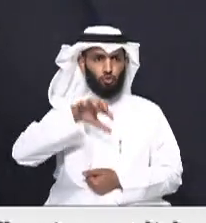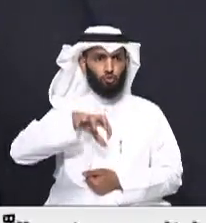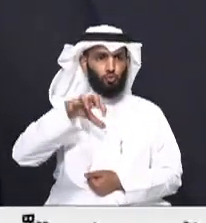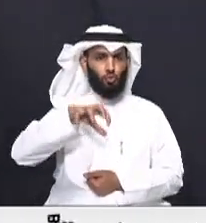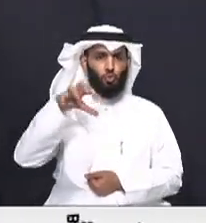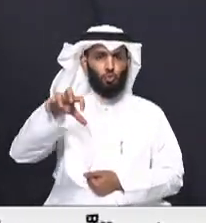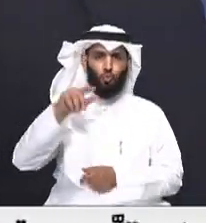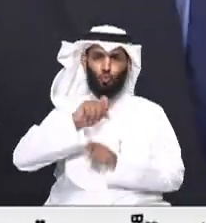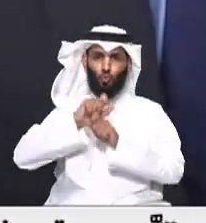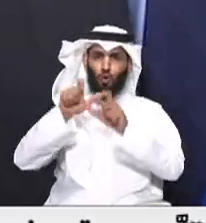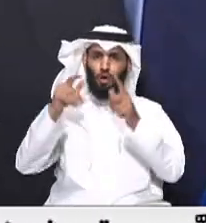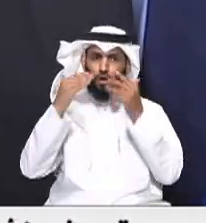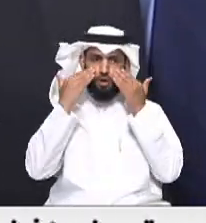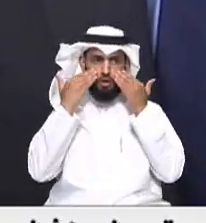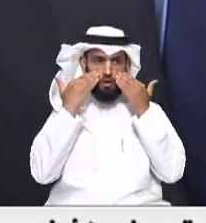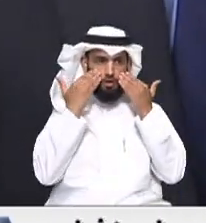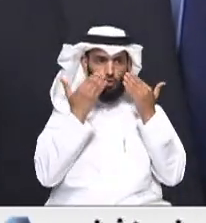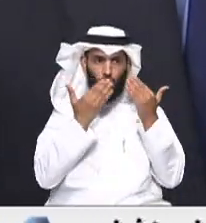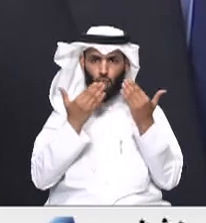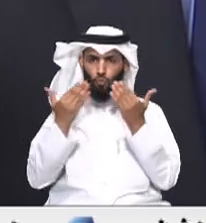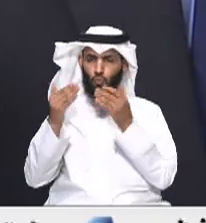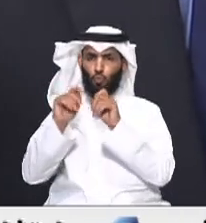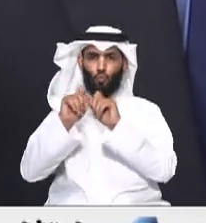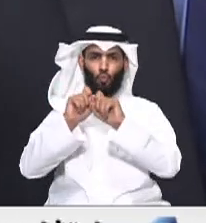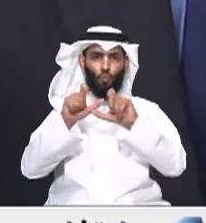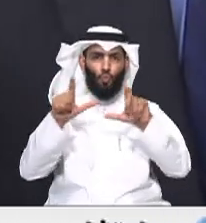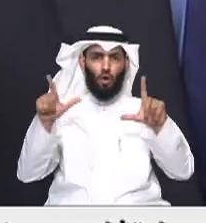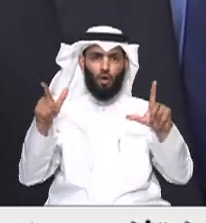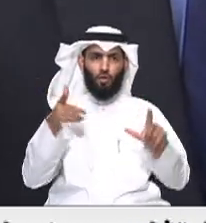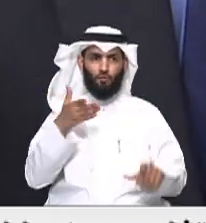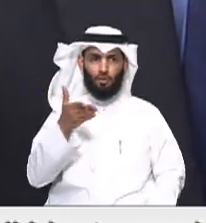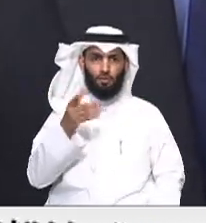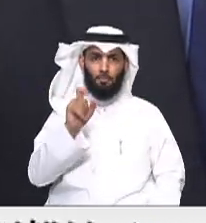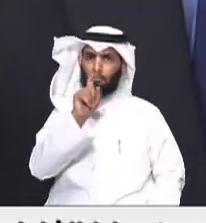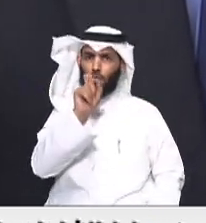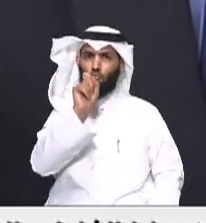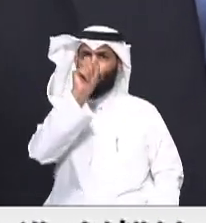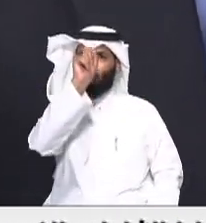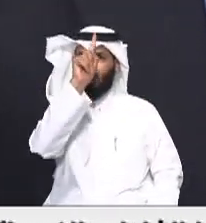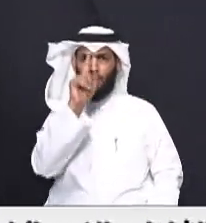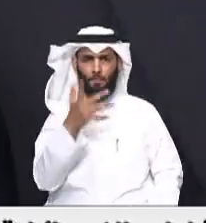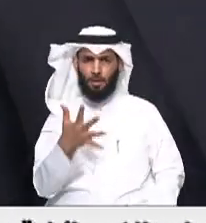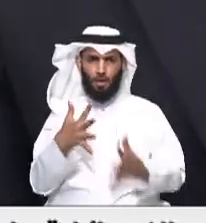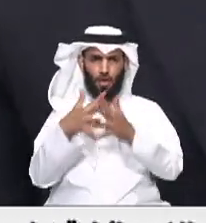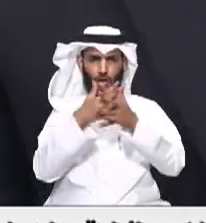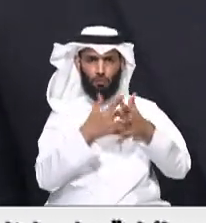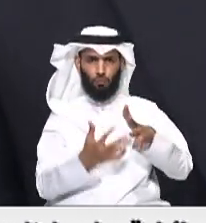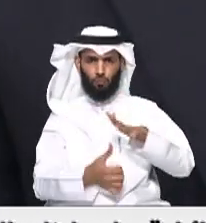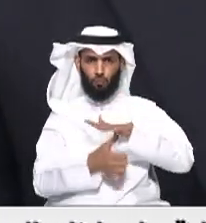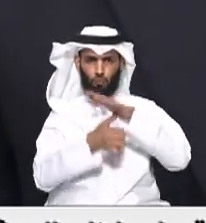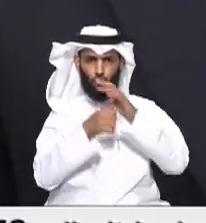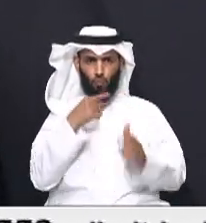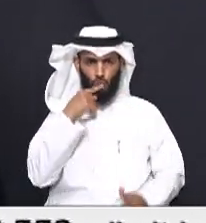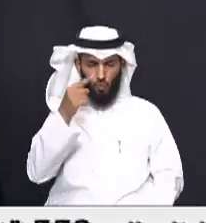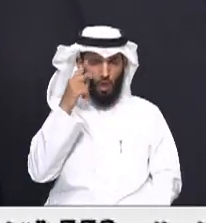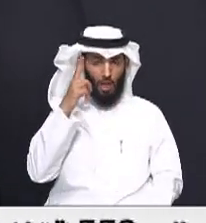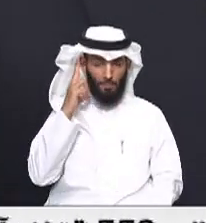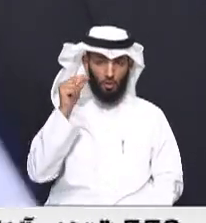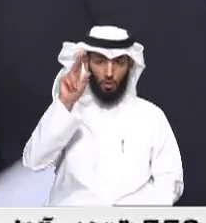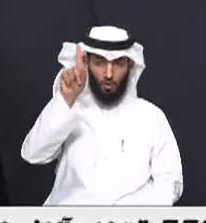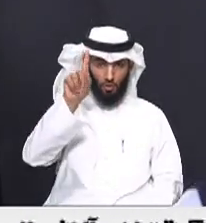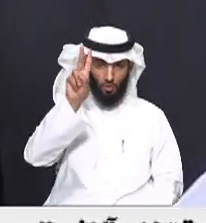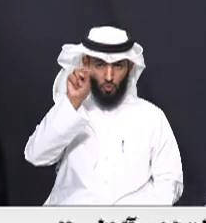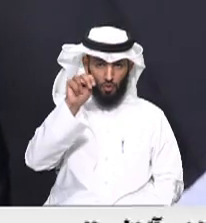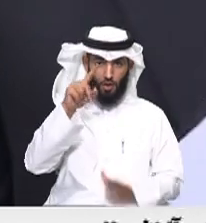دولية ورغبة دولية، وعلى رأسها يعني رئيس الولايات المتحدة الأمريكية الذي رحب بهذا التعديل حتى